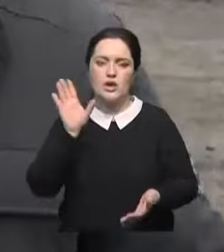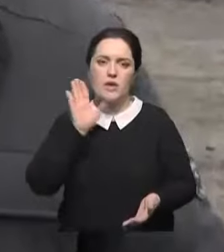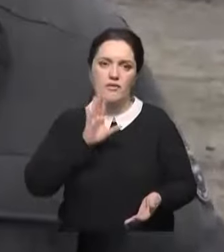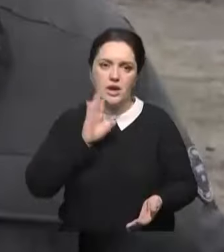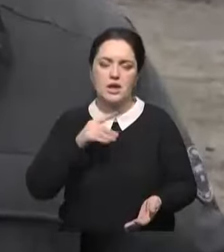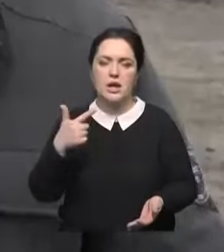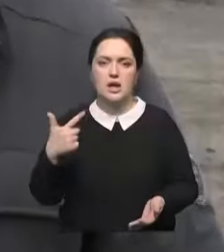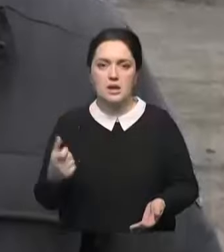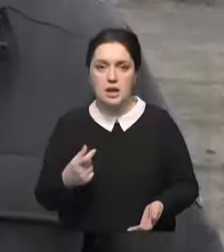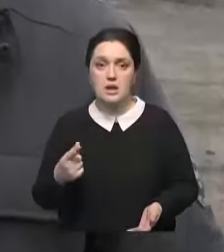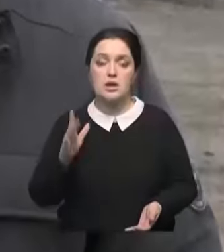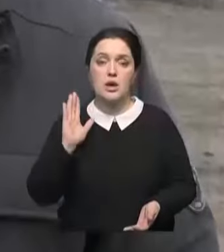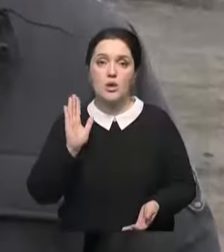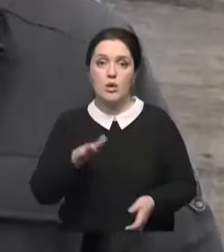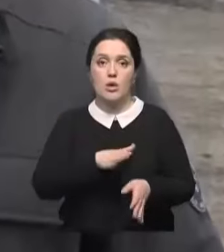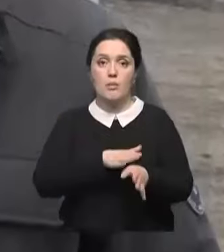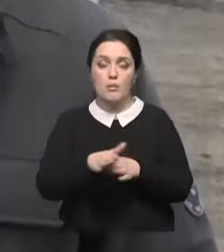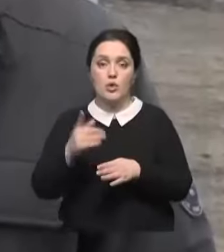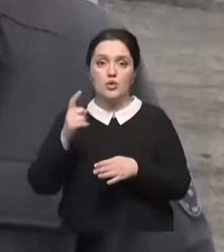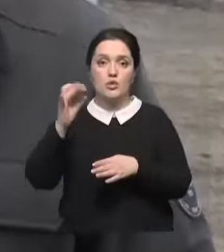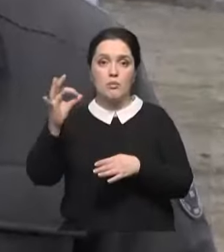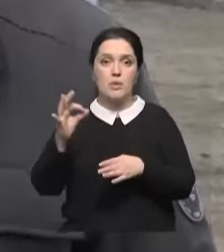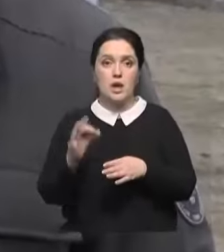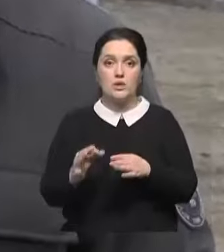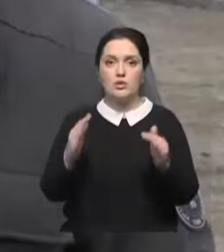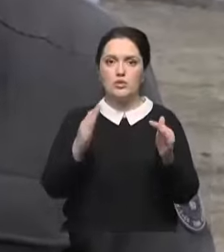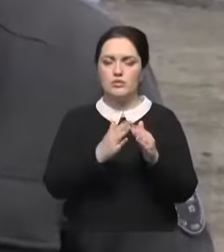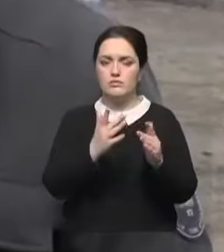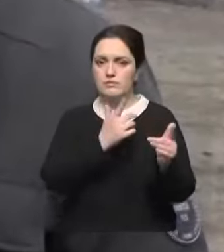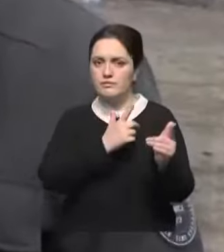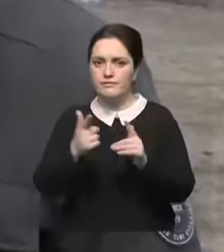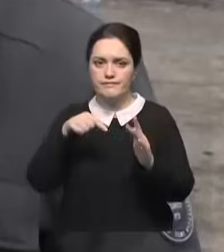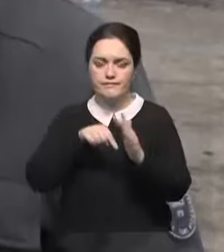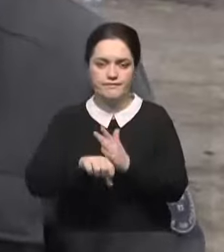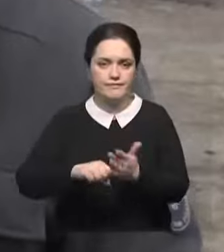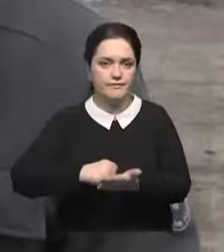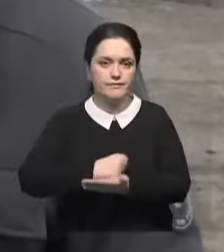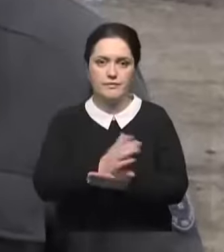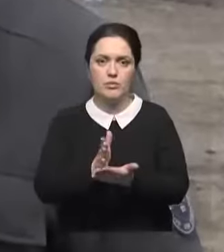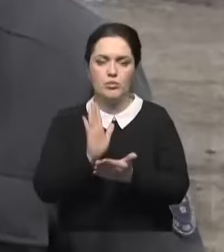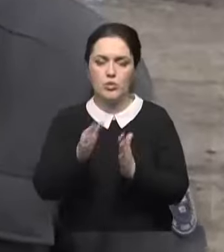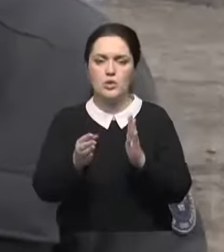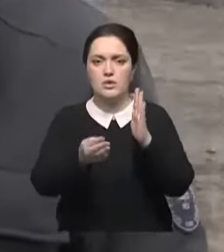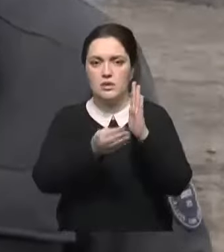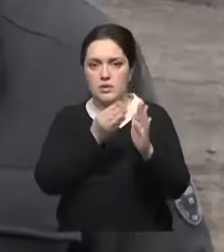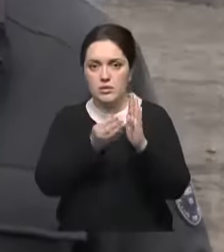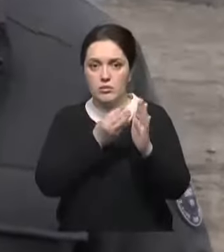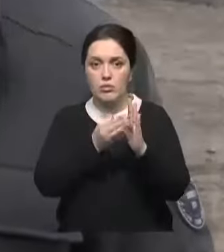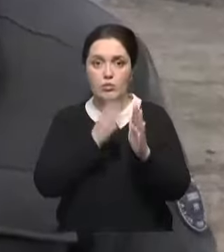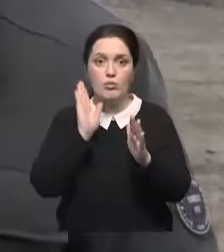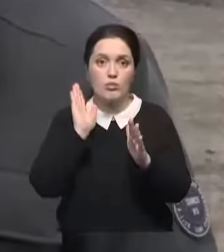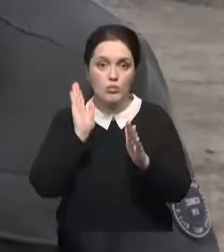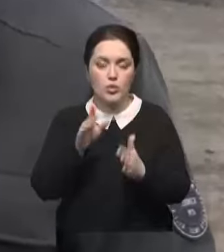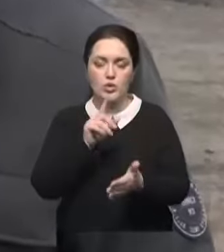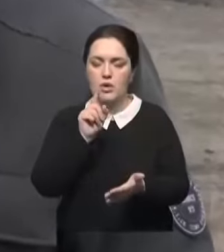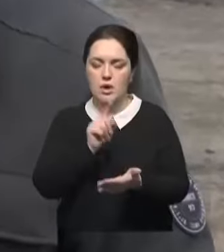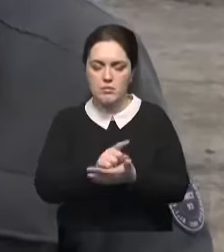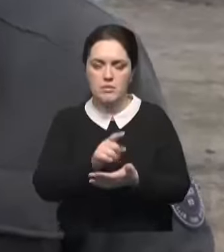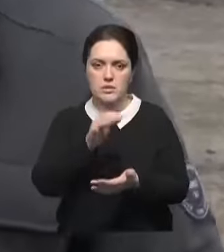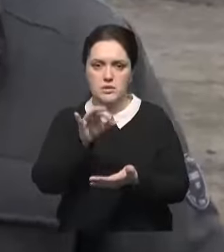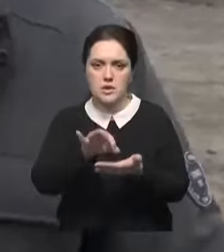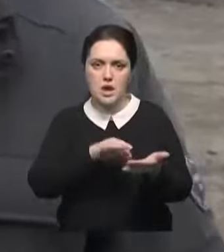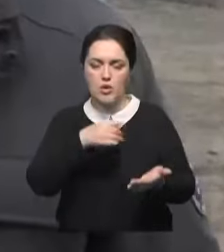полностью, вот 100%, скажем так, дом с капитальной отделкой. Внутренняя отделка здесь предусмотрена, сразу